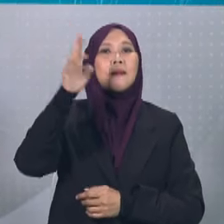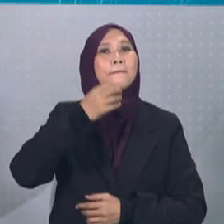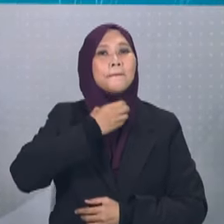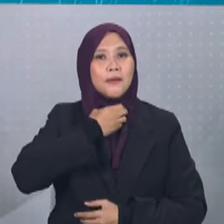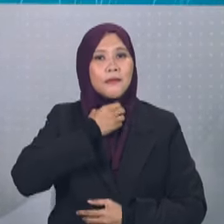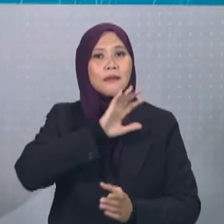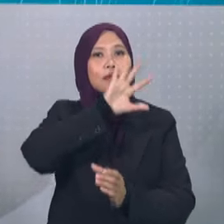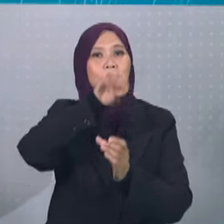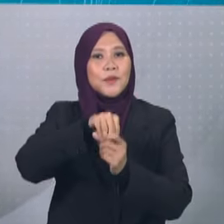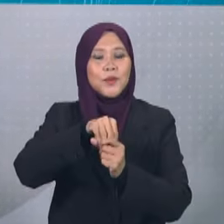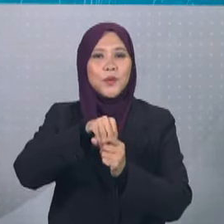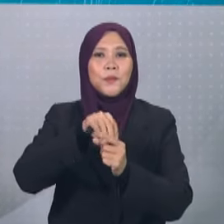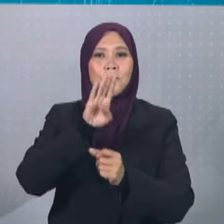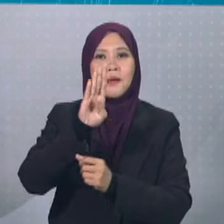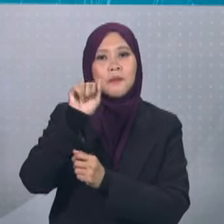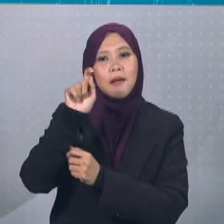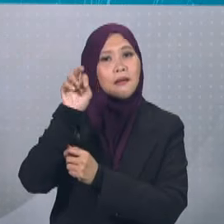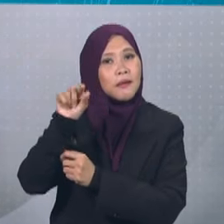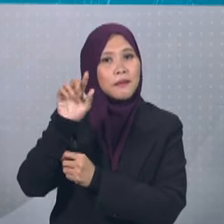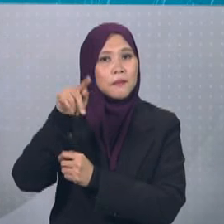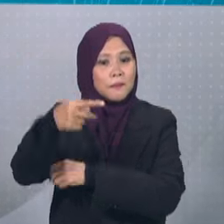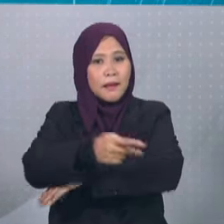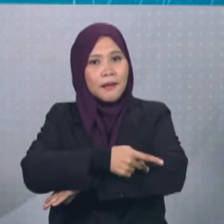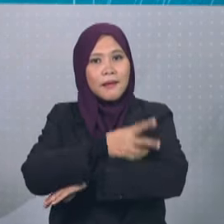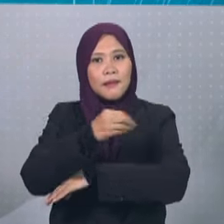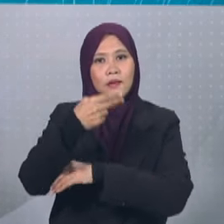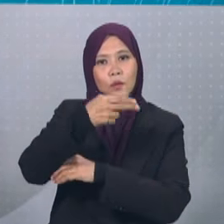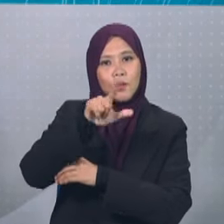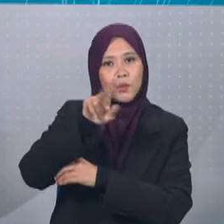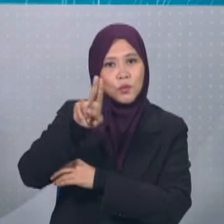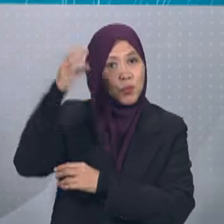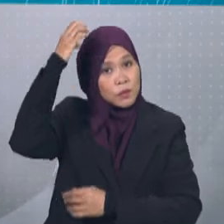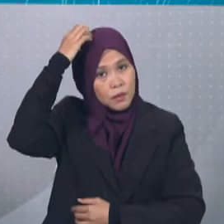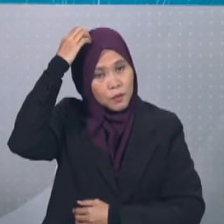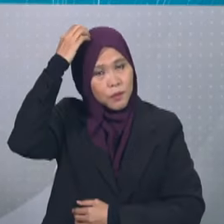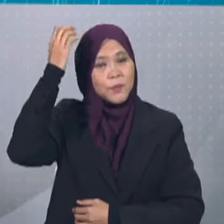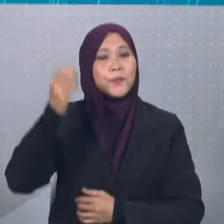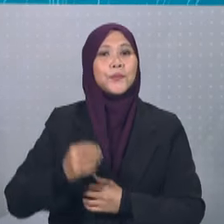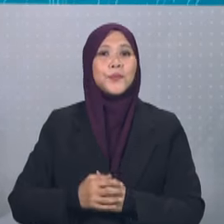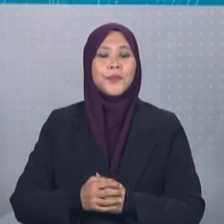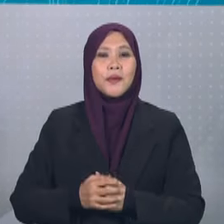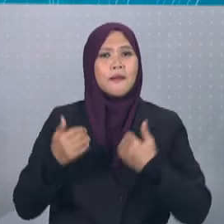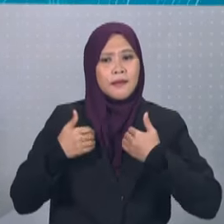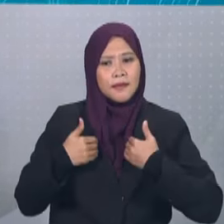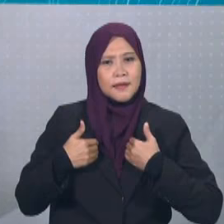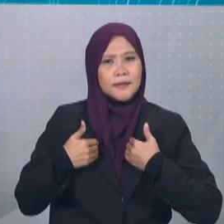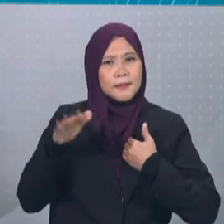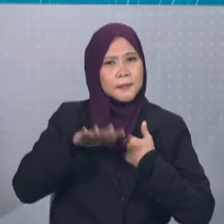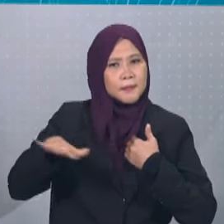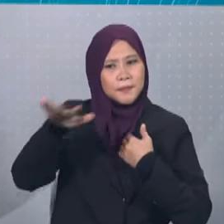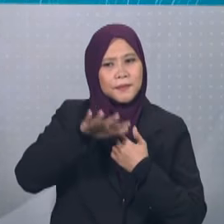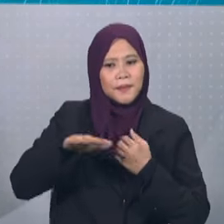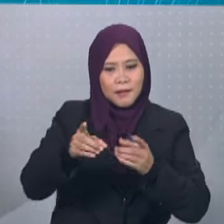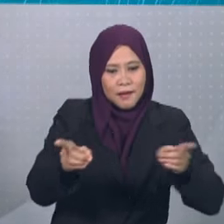Perak termasuklah daerah Batang Padang dan juga Hulu Selangor di negeri Selangor. Juga terdapat hampir di